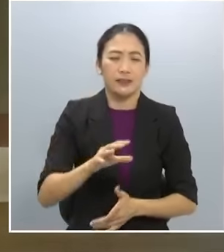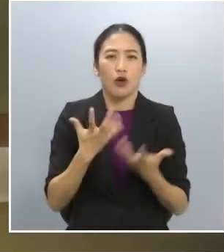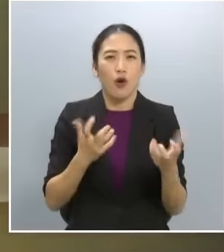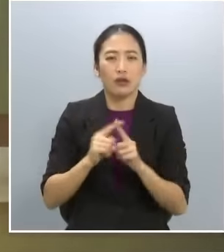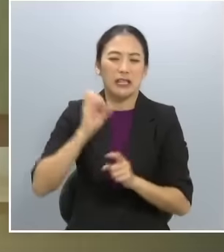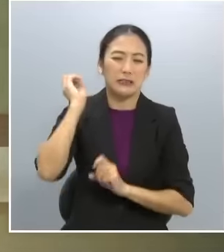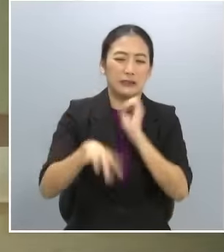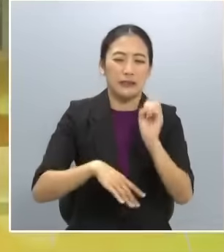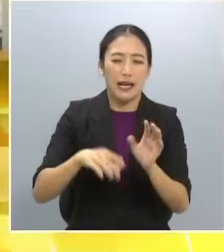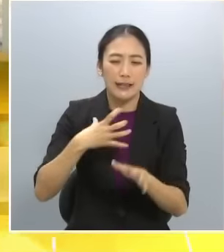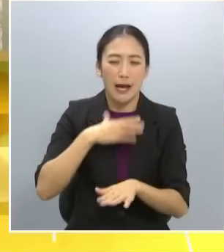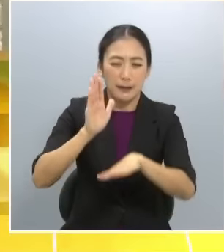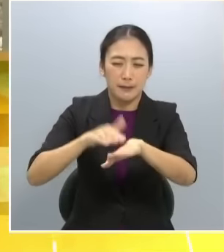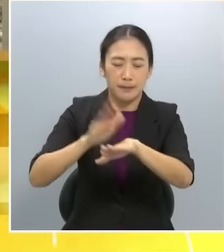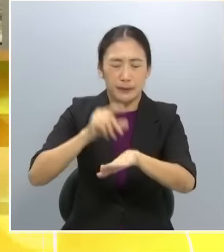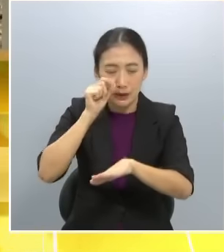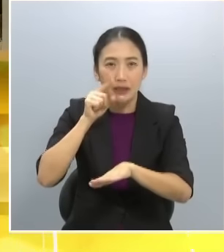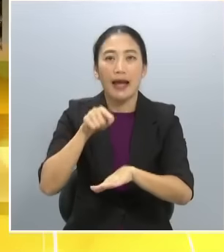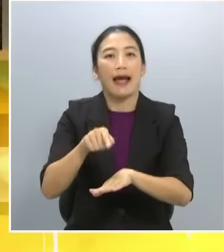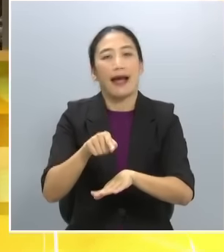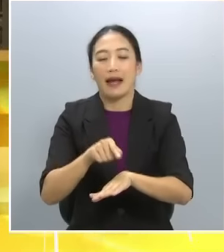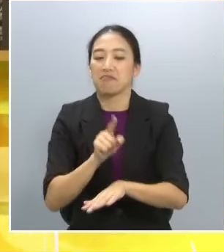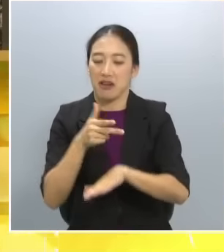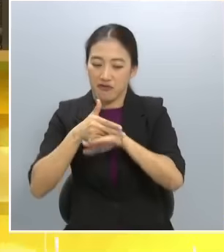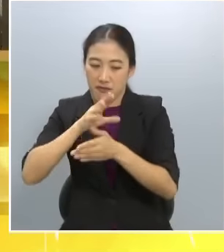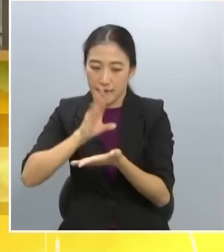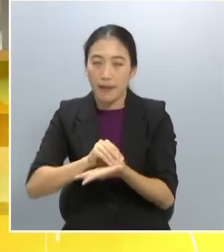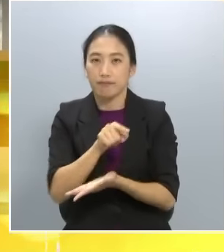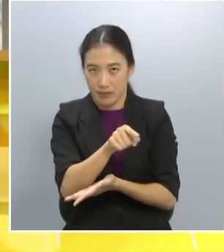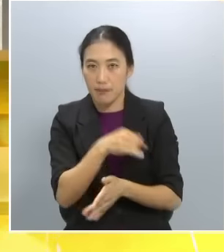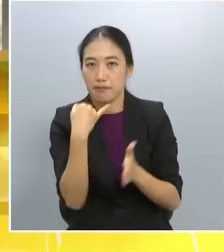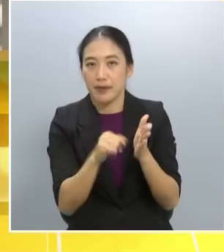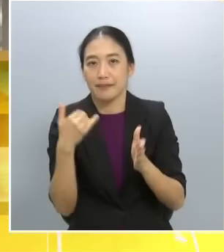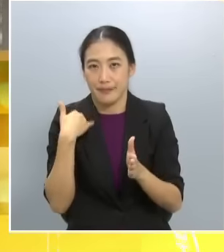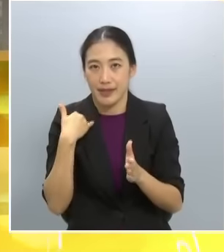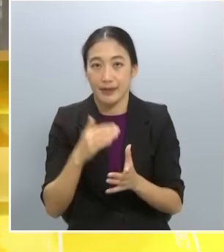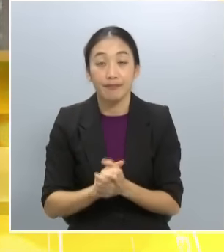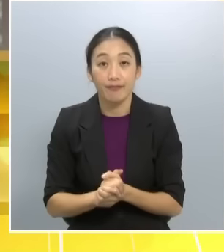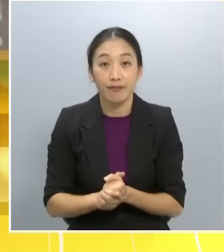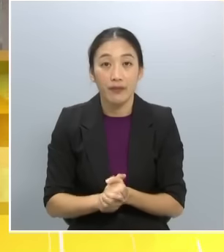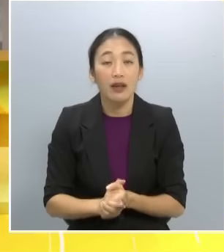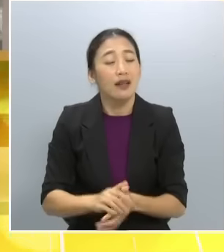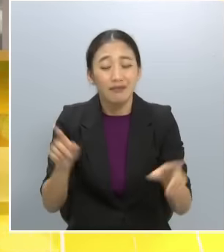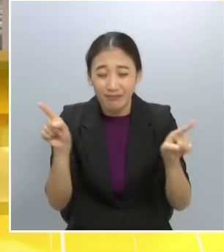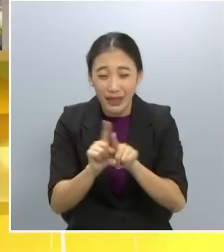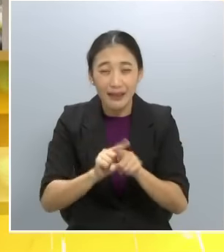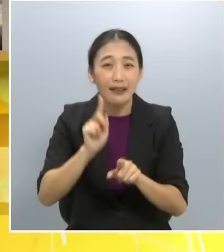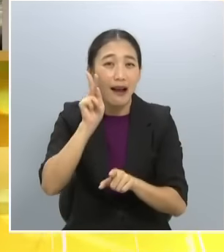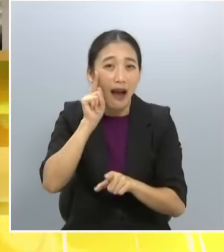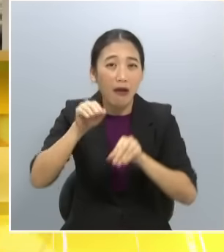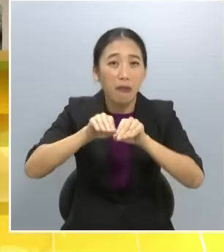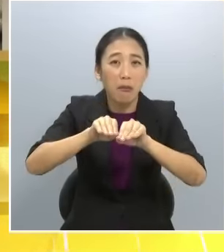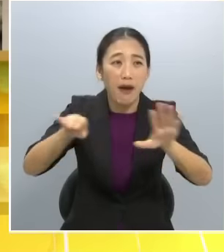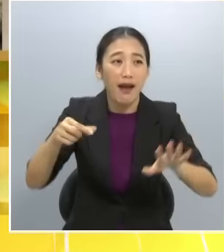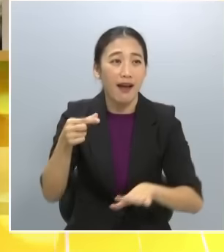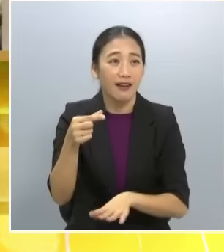งานค่ะเดอะการ์เดียนจากอังกฤษบอกว่าภาพของหมูเด้งที่วิ่งเต้นไปมารอบกรงอ้าปากงับคนดูแล